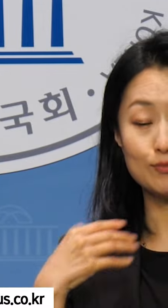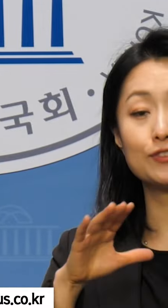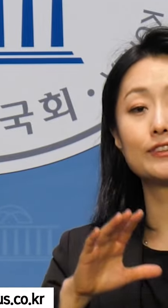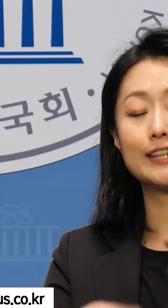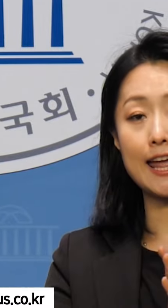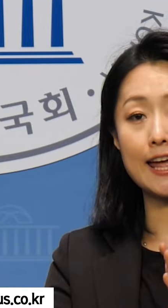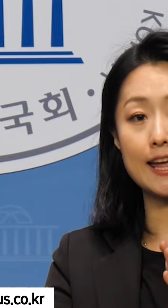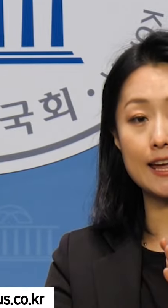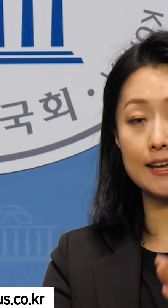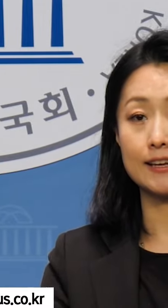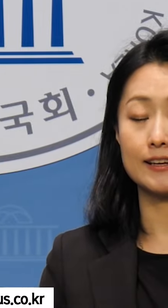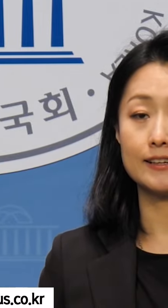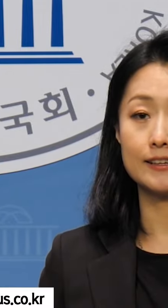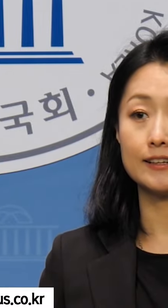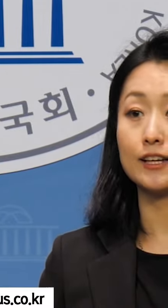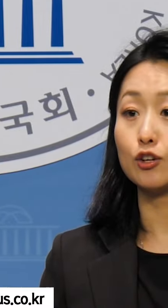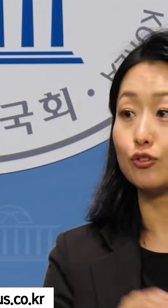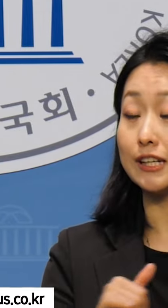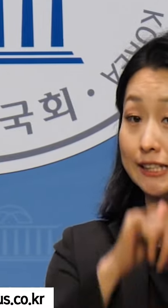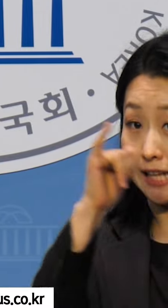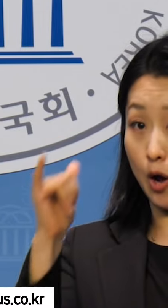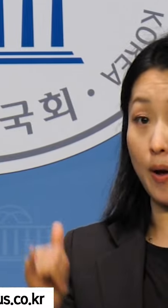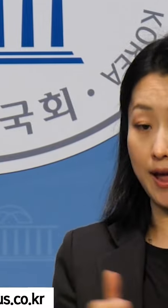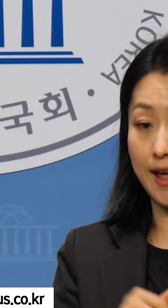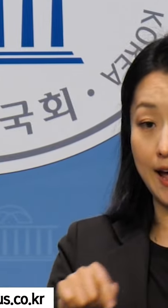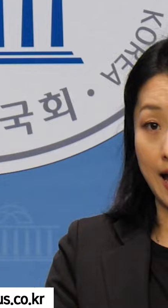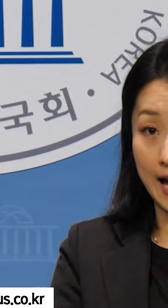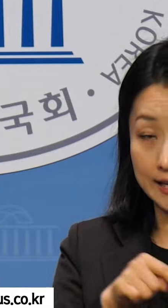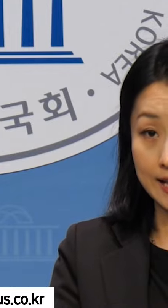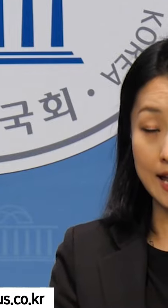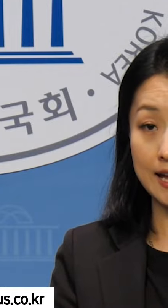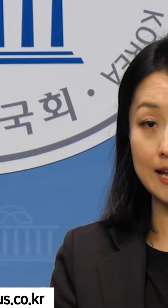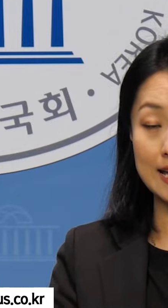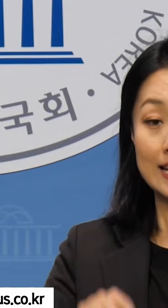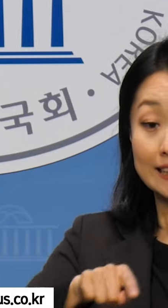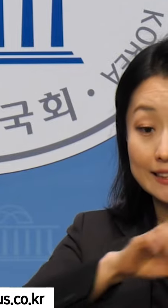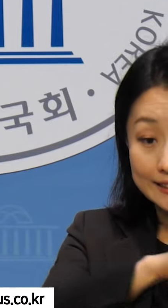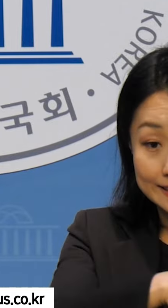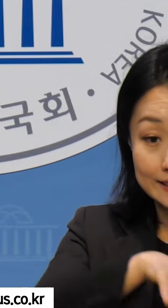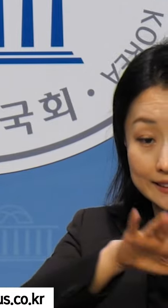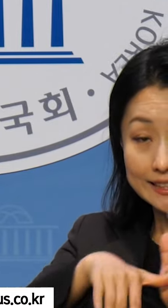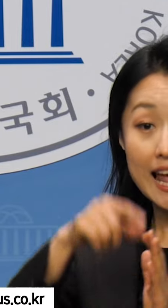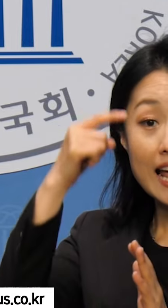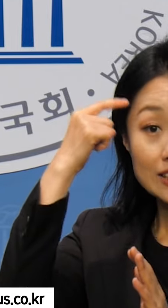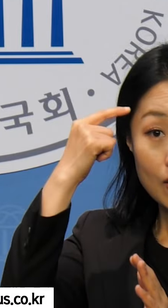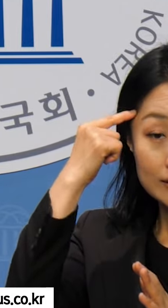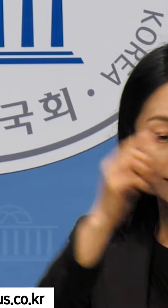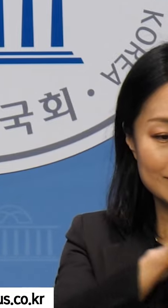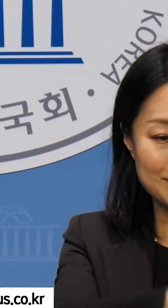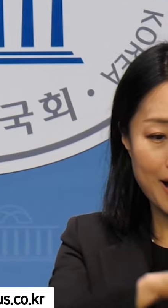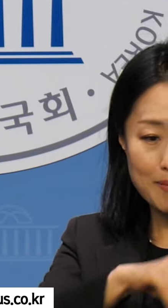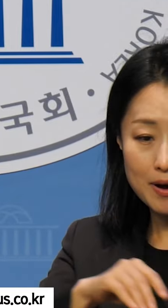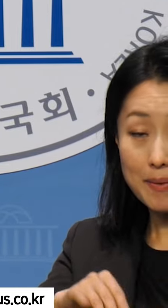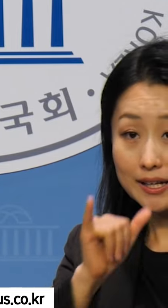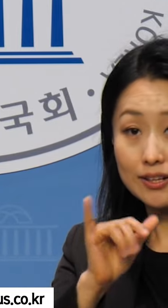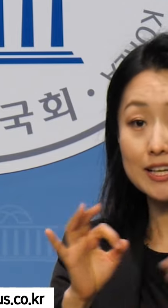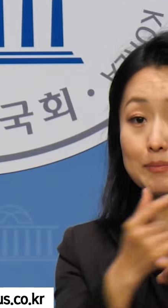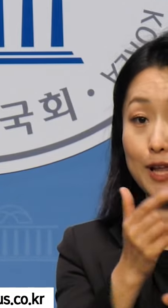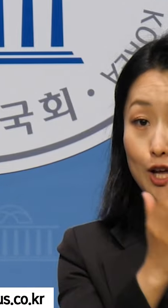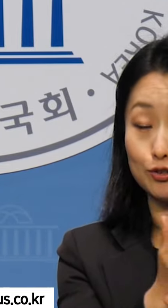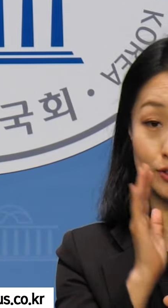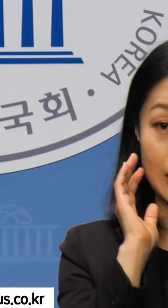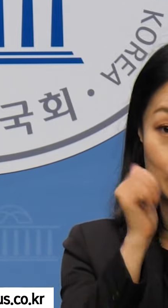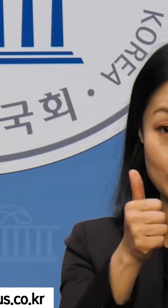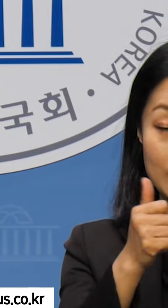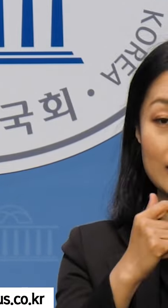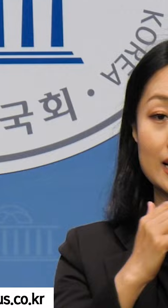사회에는 지워야 할 그리고 지울 수 없는 소중한 시대정신들이 깃들어 있습니다. 김대중 대통령님의